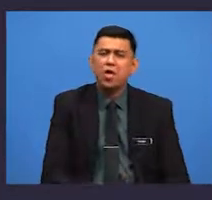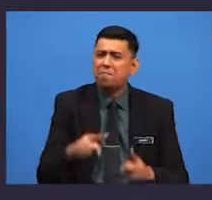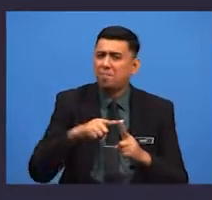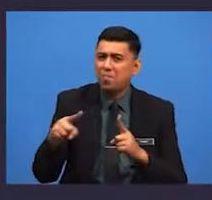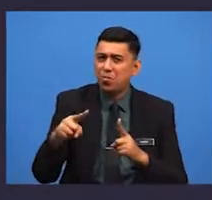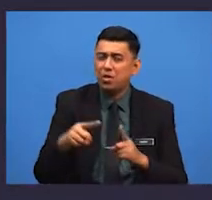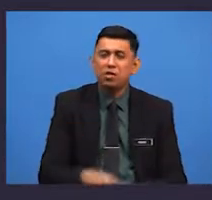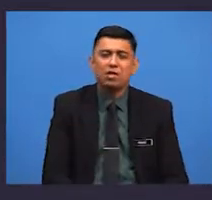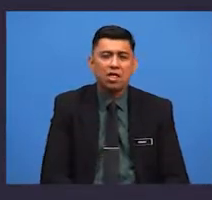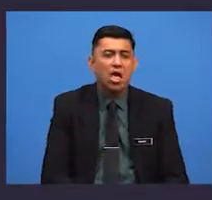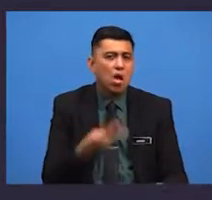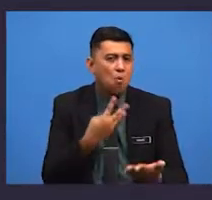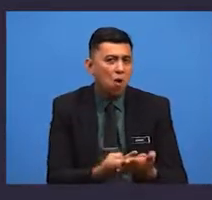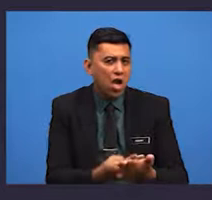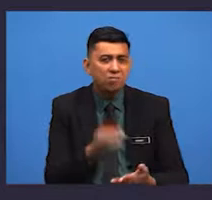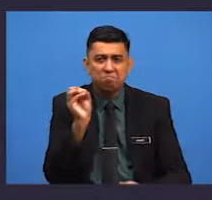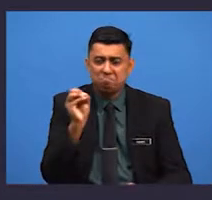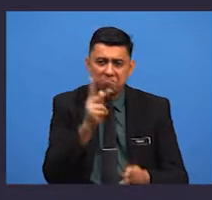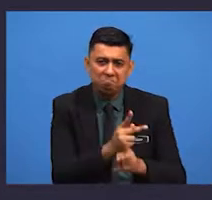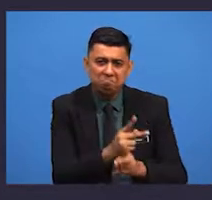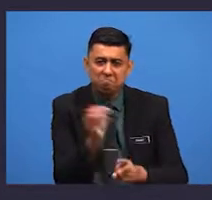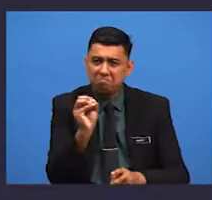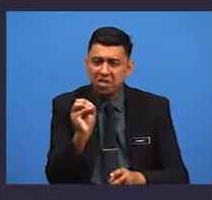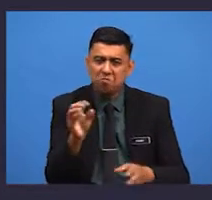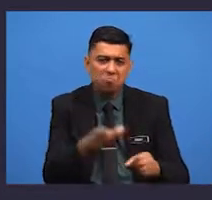Namun, wang simpanan anda belum mencukupi.